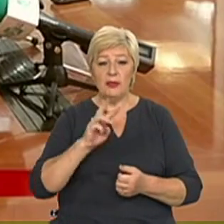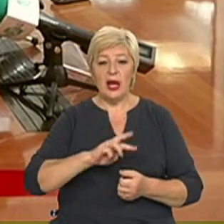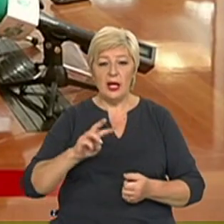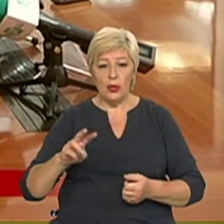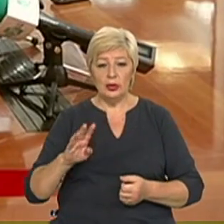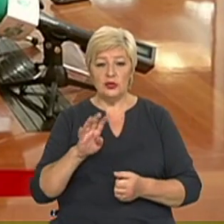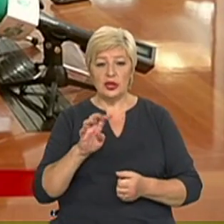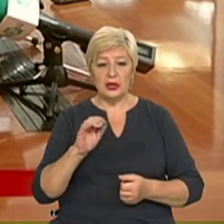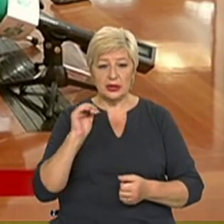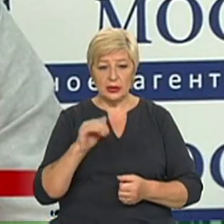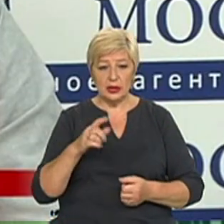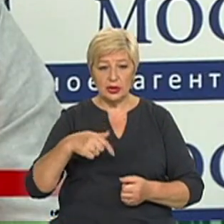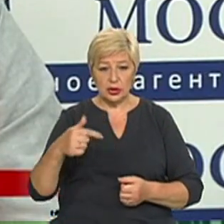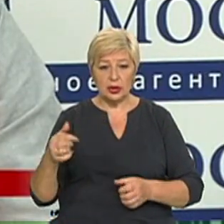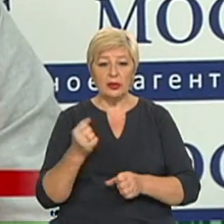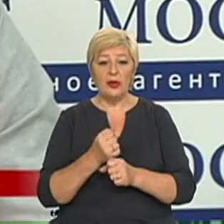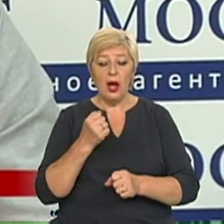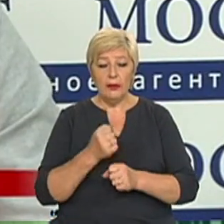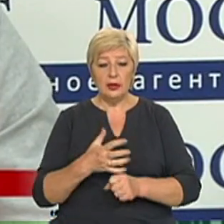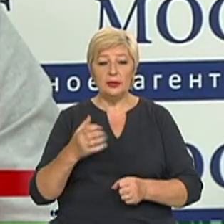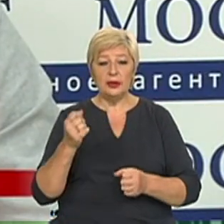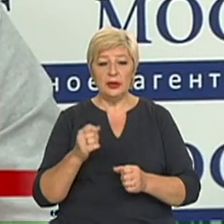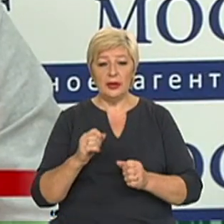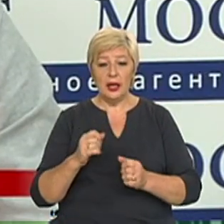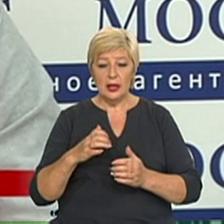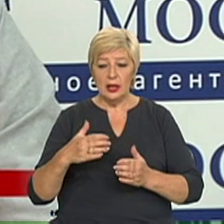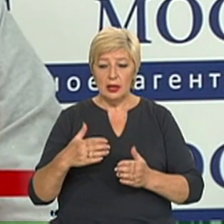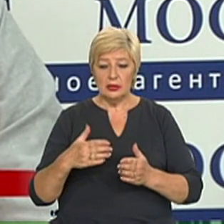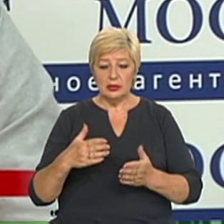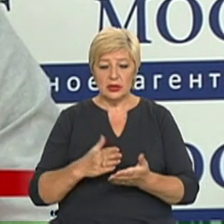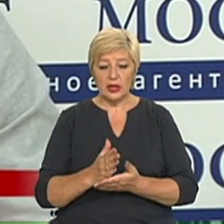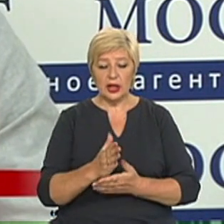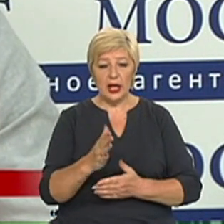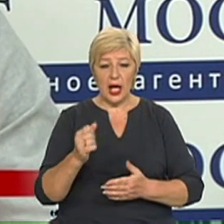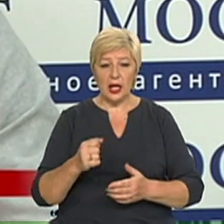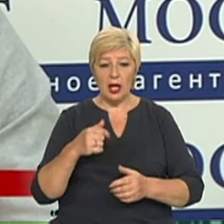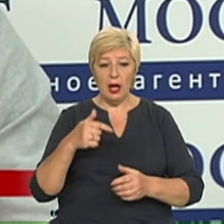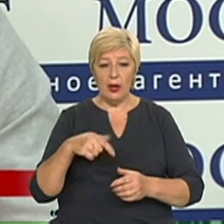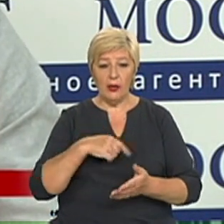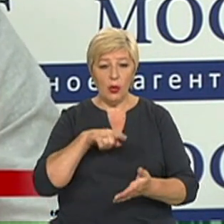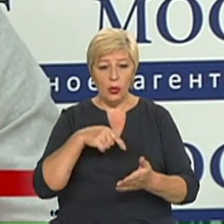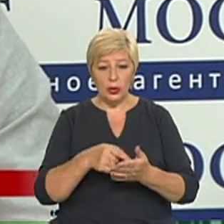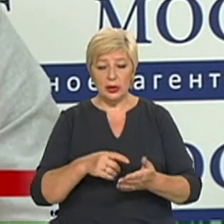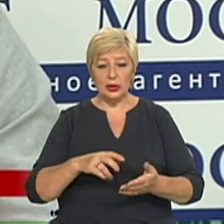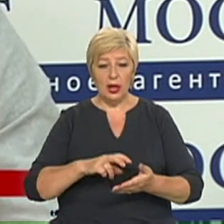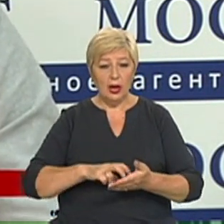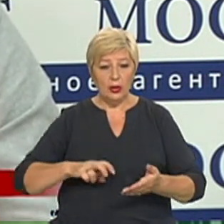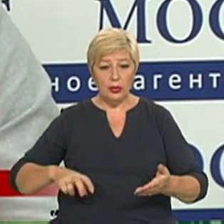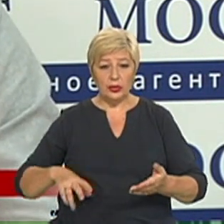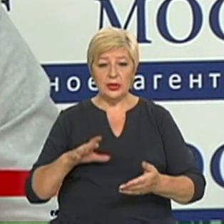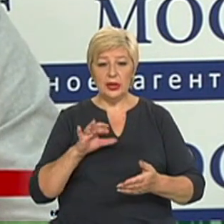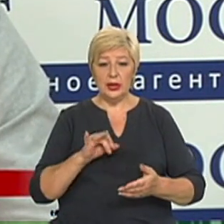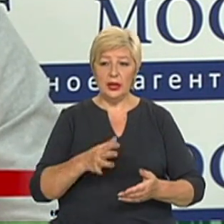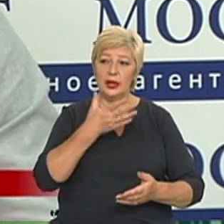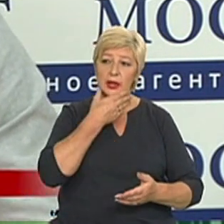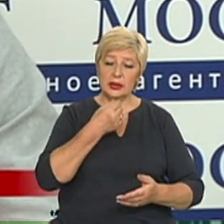5 400 000 гривен. Выработана, то есть стратегия как бы города уйти от вот этих и как бы и